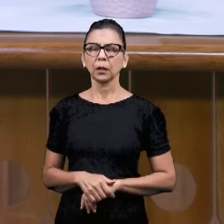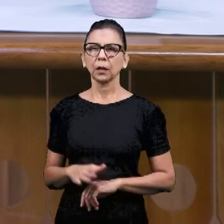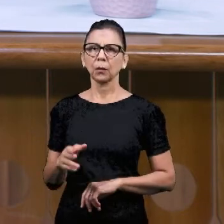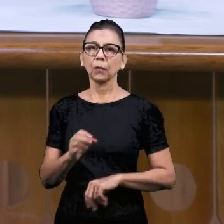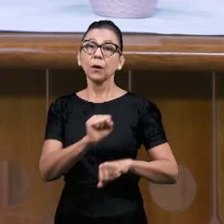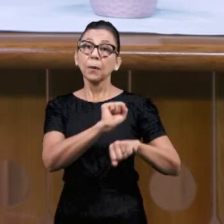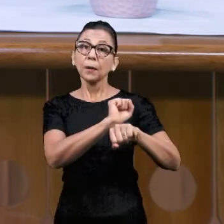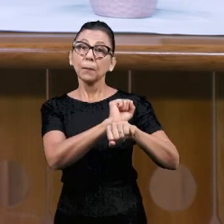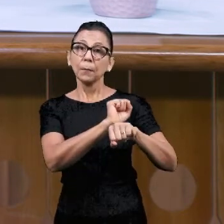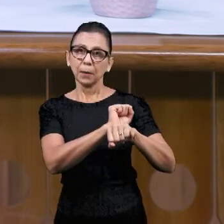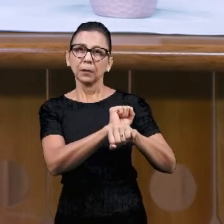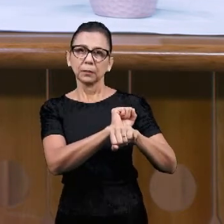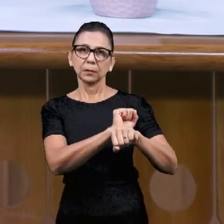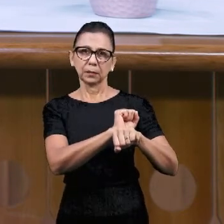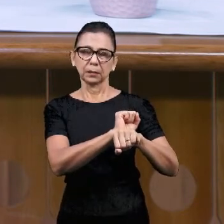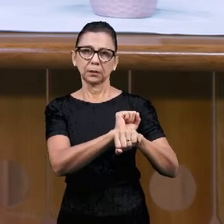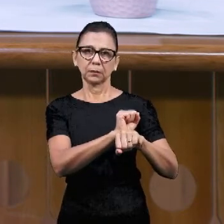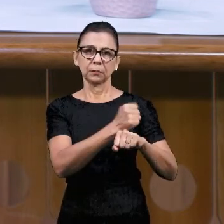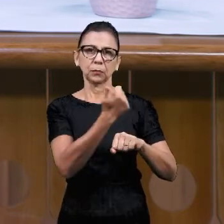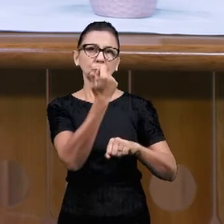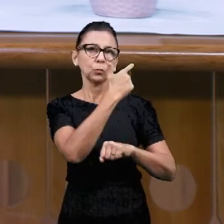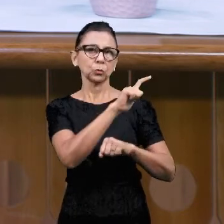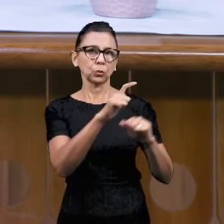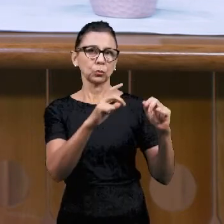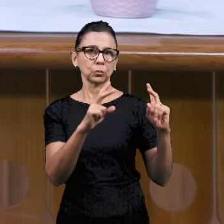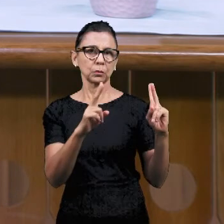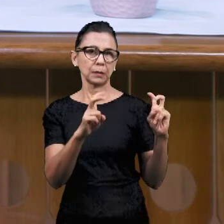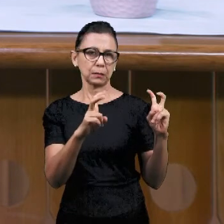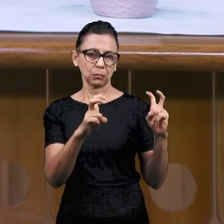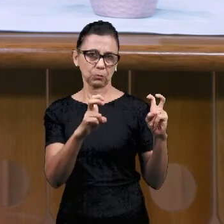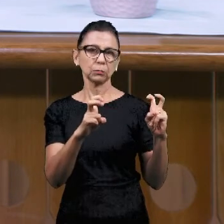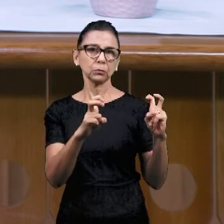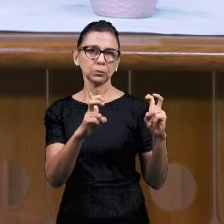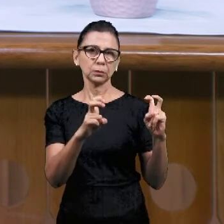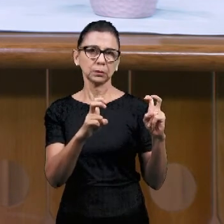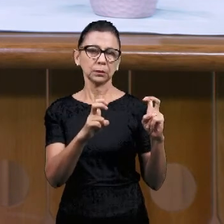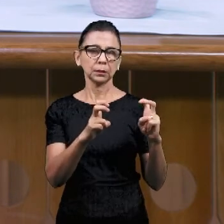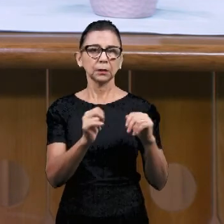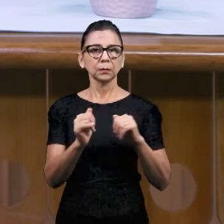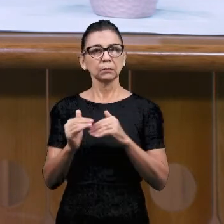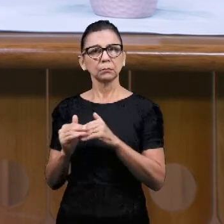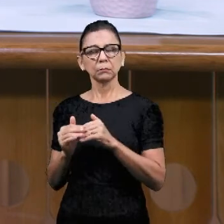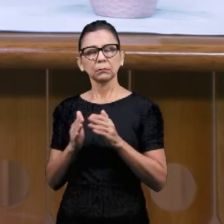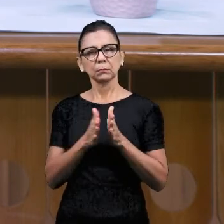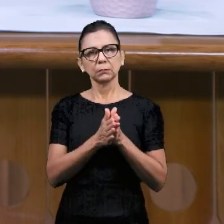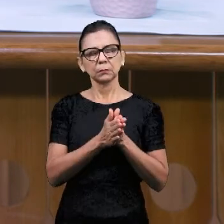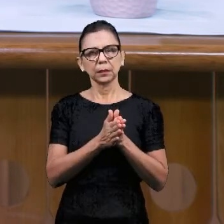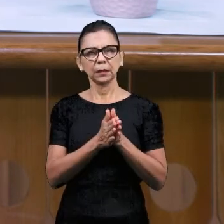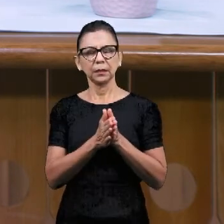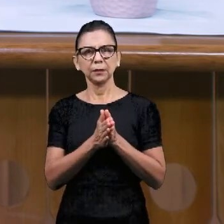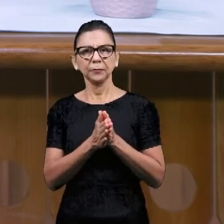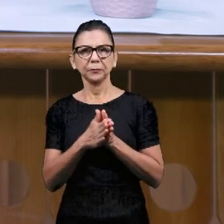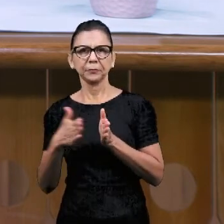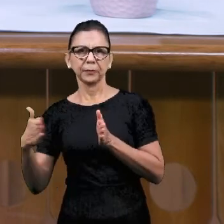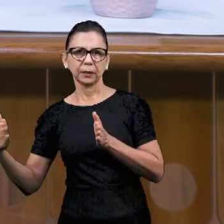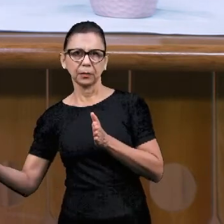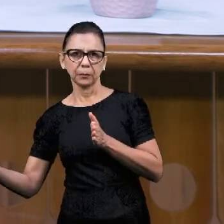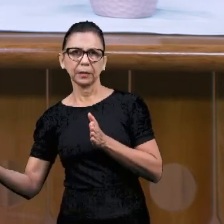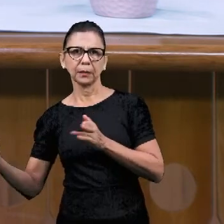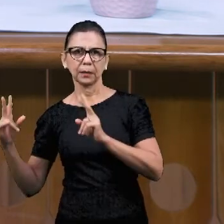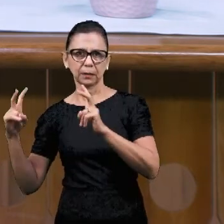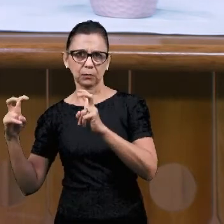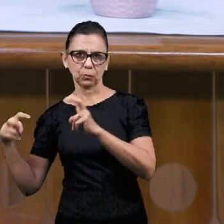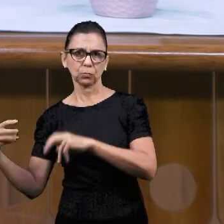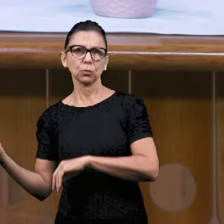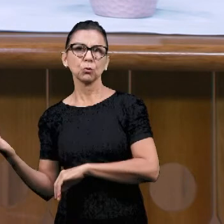petite pause au sujet qu'on traitait dans l'école biblique dominicale. Bientôt, nous allons revenir sur les sujets, sur